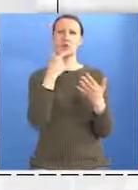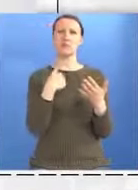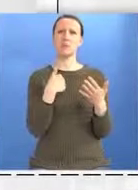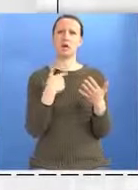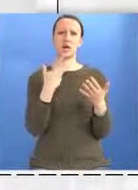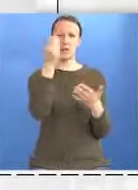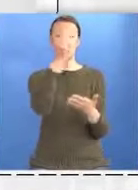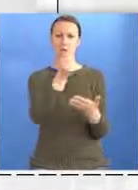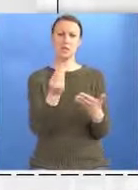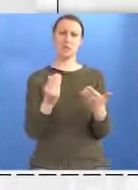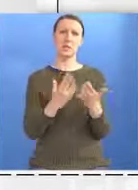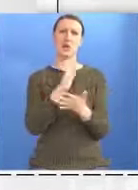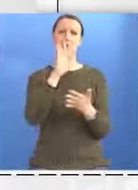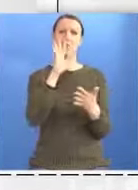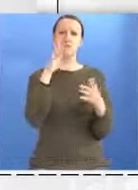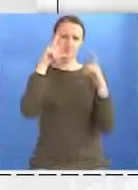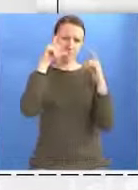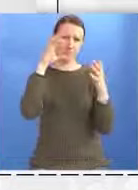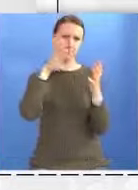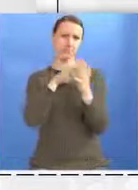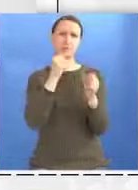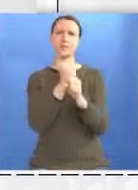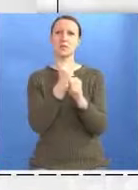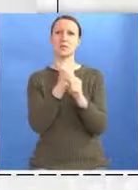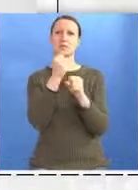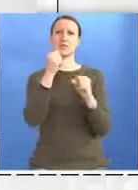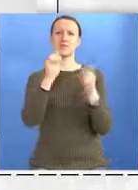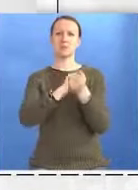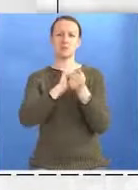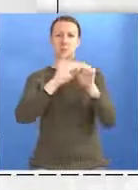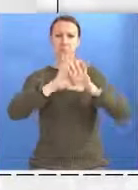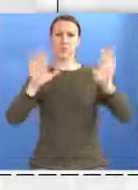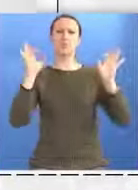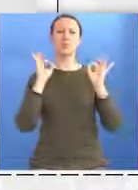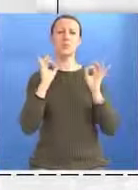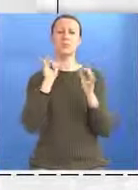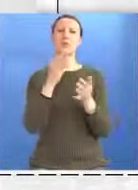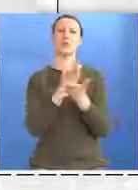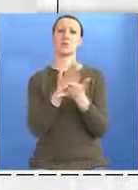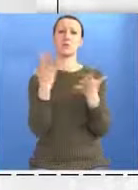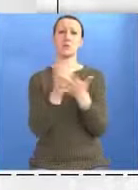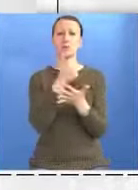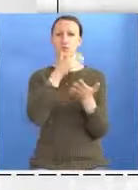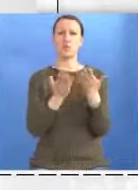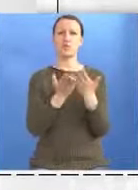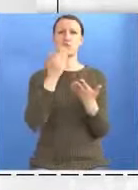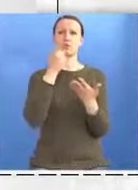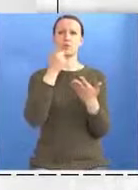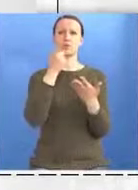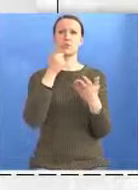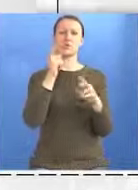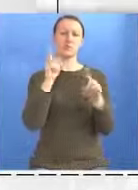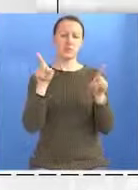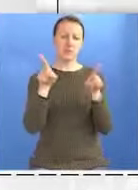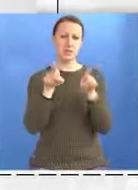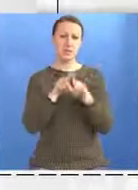ja nacrtala, a ovako su zabilježeni i izvedeni na grafičkom papiru upravo zato da bi dobili što više na toj